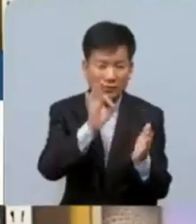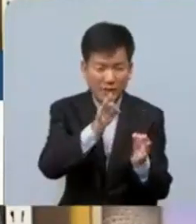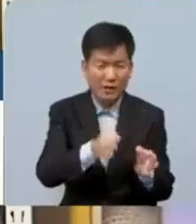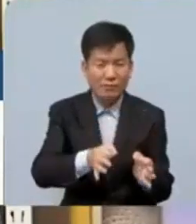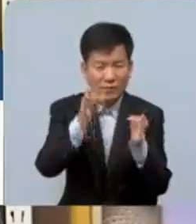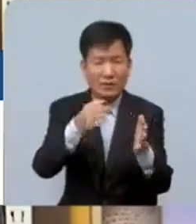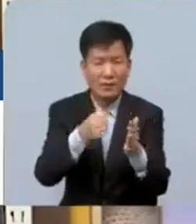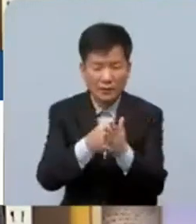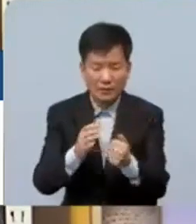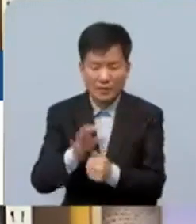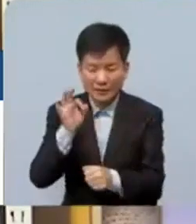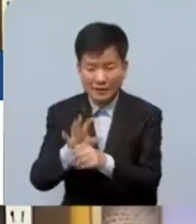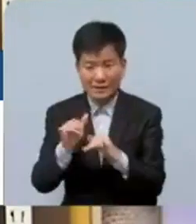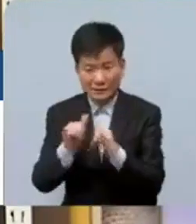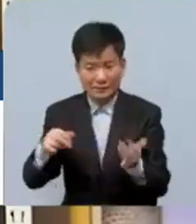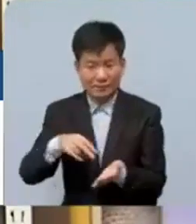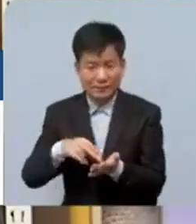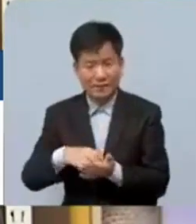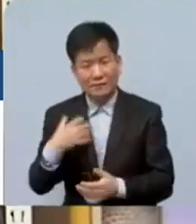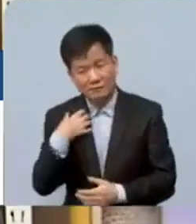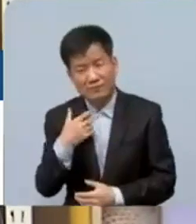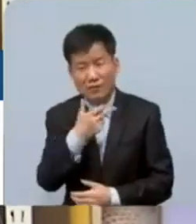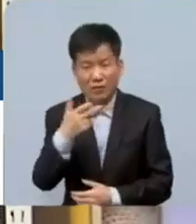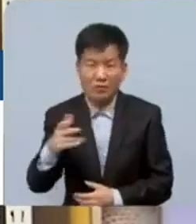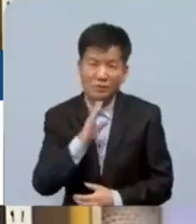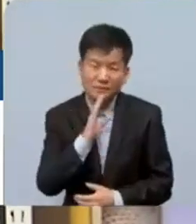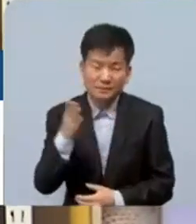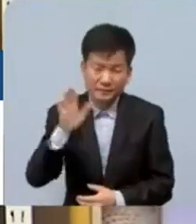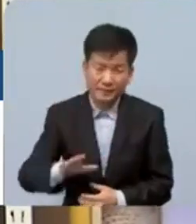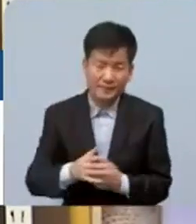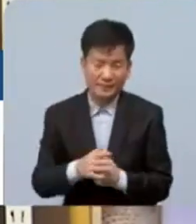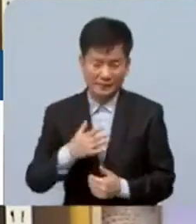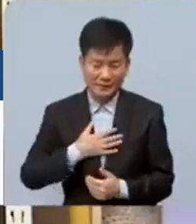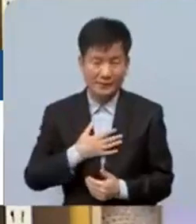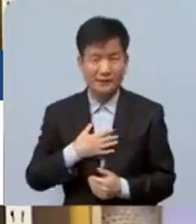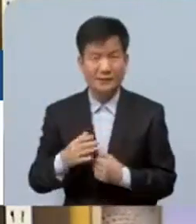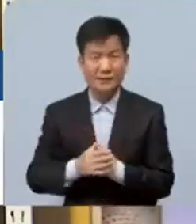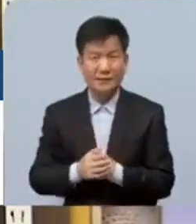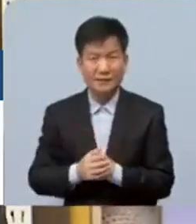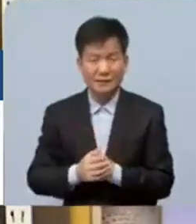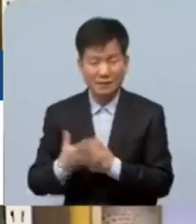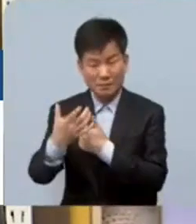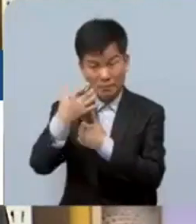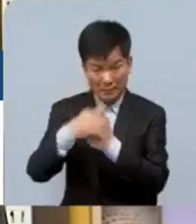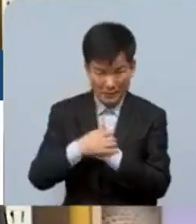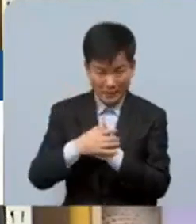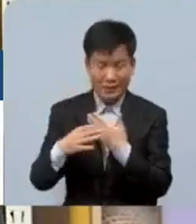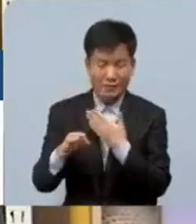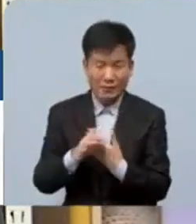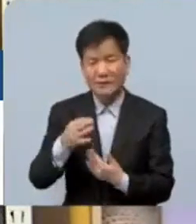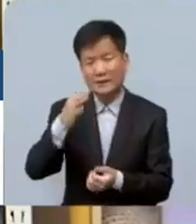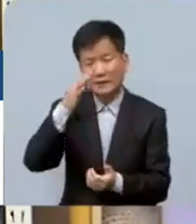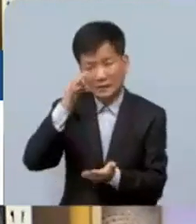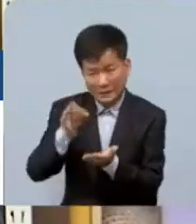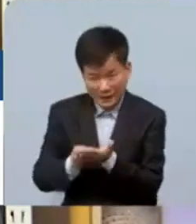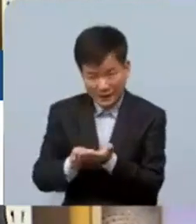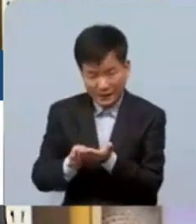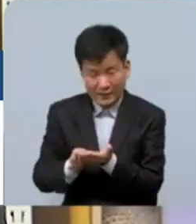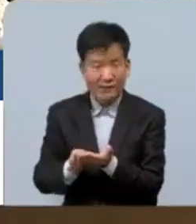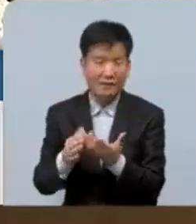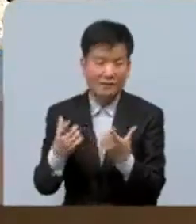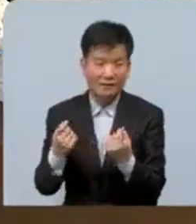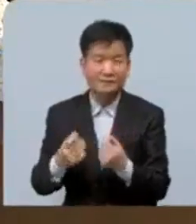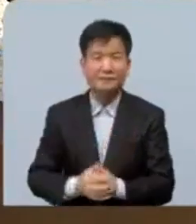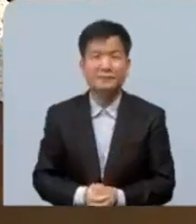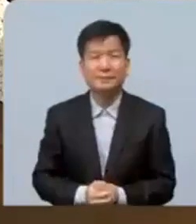이제 소비자분들께서 좀 부담스러우셨던 것 같아요 그래가지고 저희한테서 맡기시는게 좀 더 합리적이라고 생각하신 것